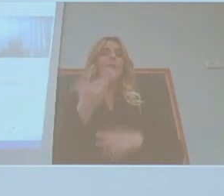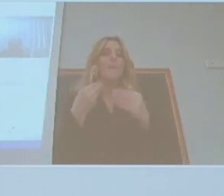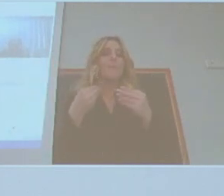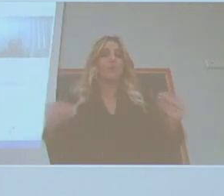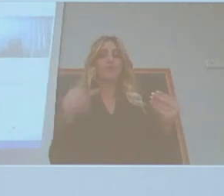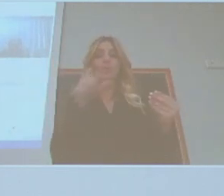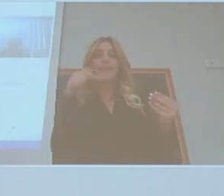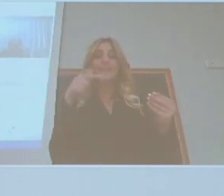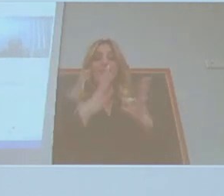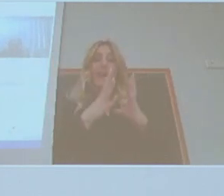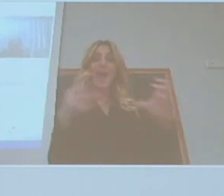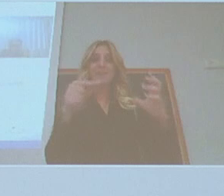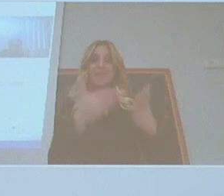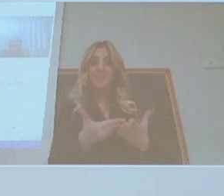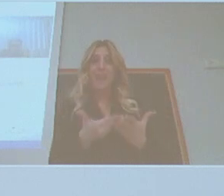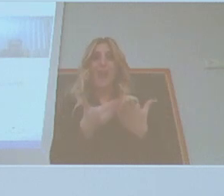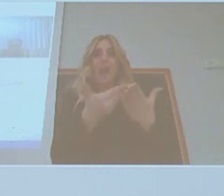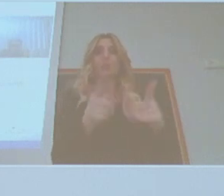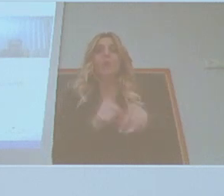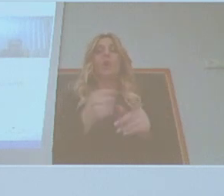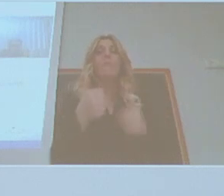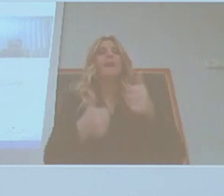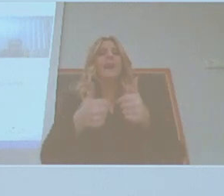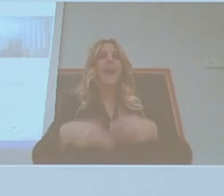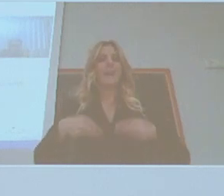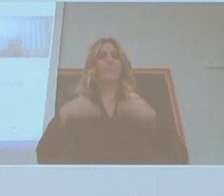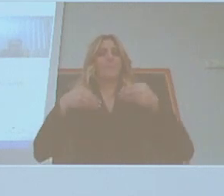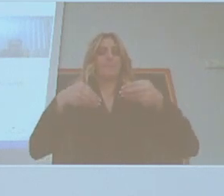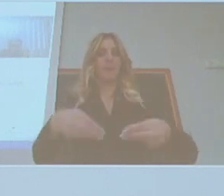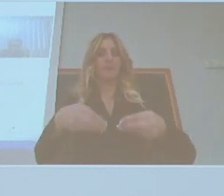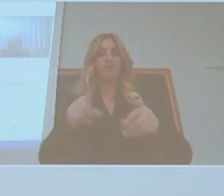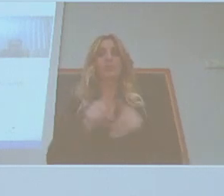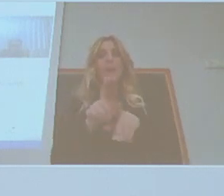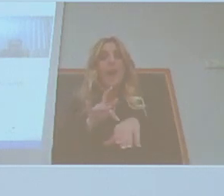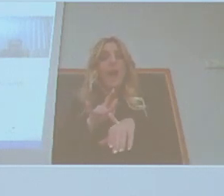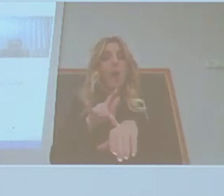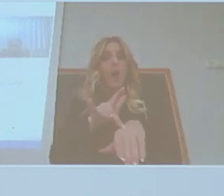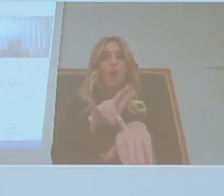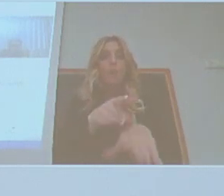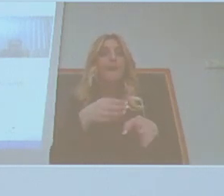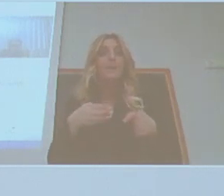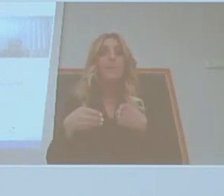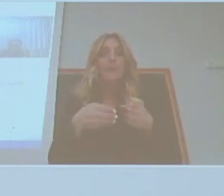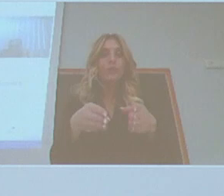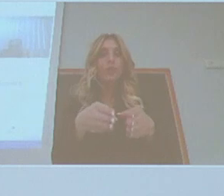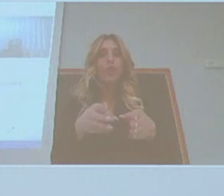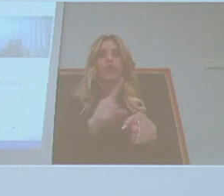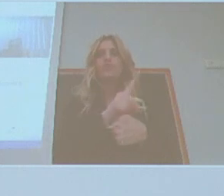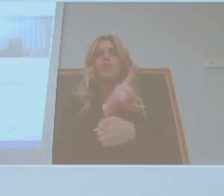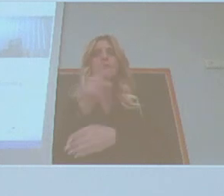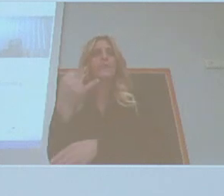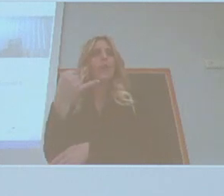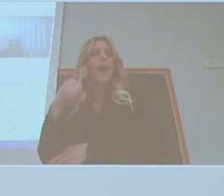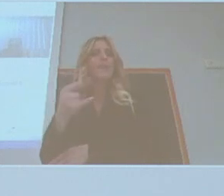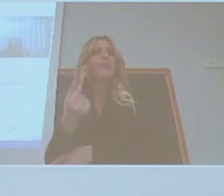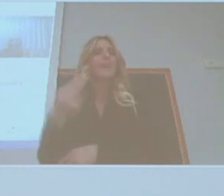nel partecipare alla gara, che l'accompagni nel percorso dell'investimento fino poi alla